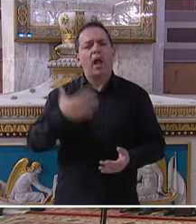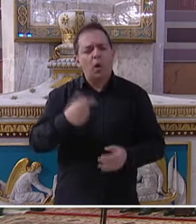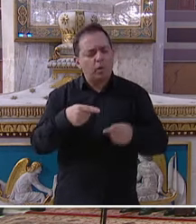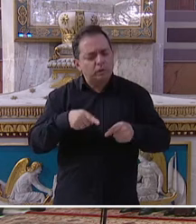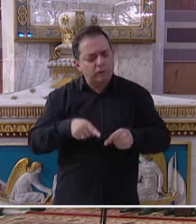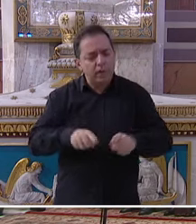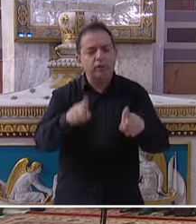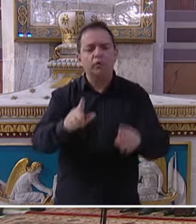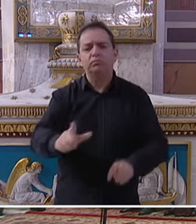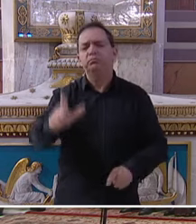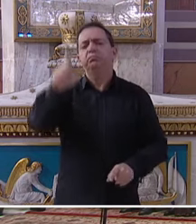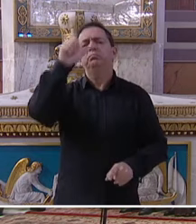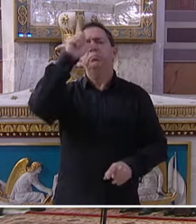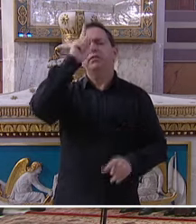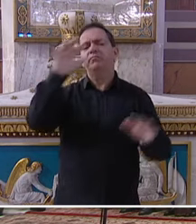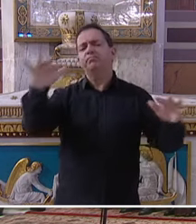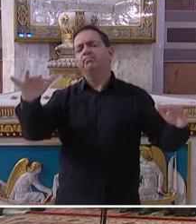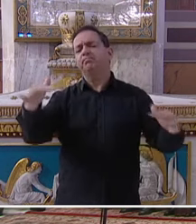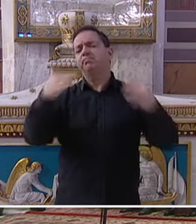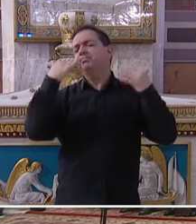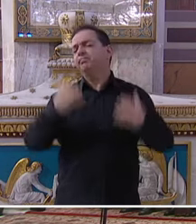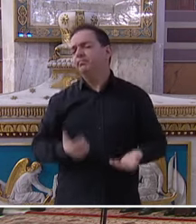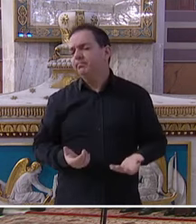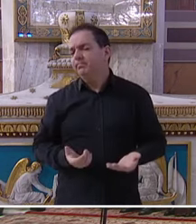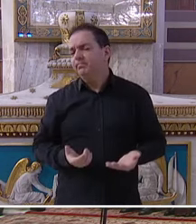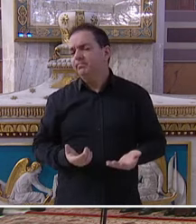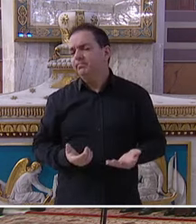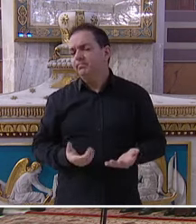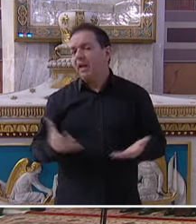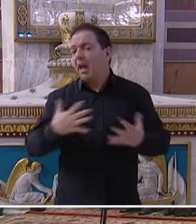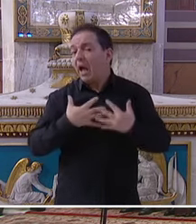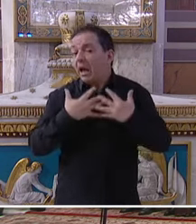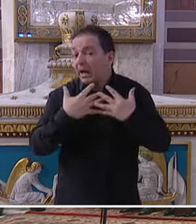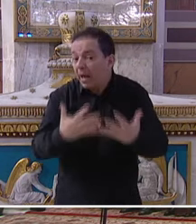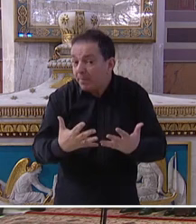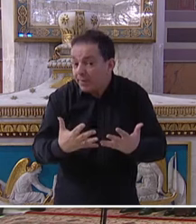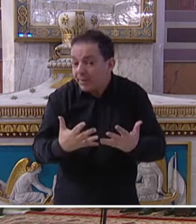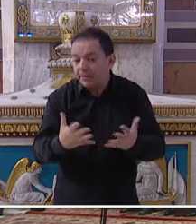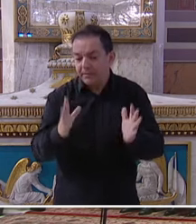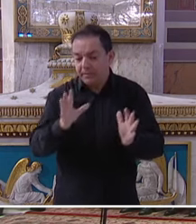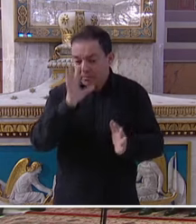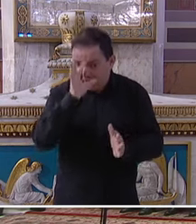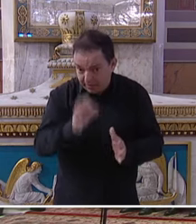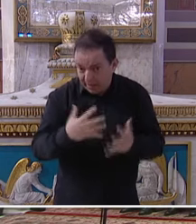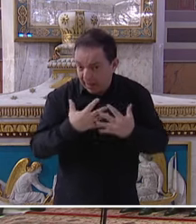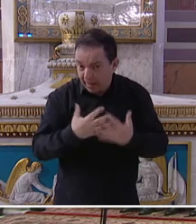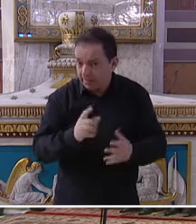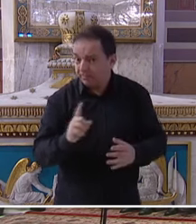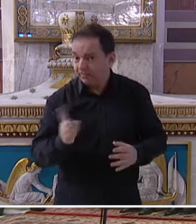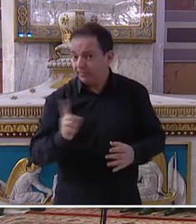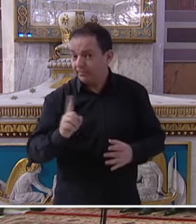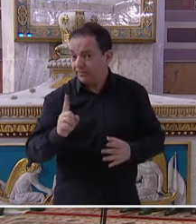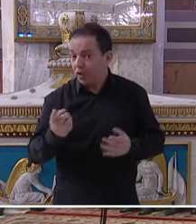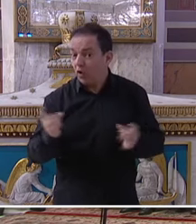προσφέρει η αγάπη, η οποία κατ' ουσίαν δεν είναι αγάπη,